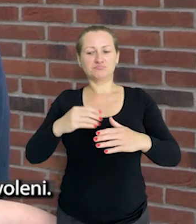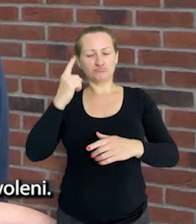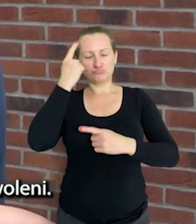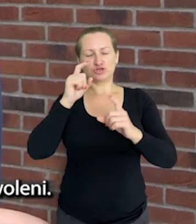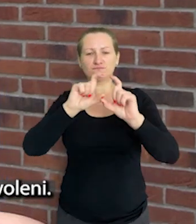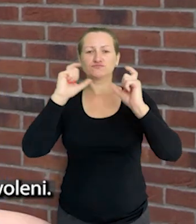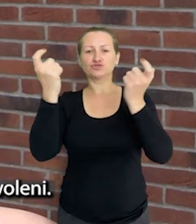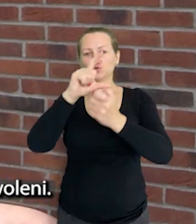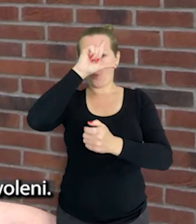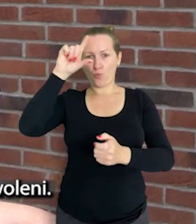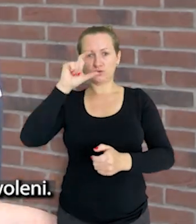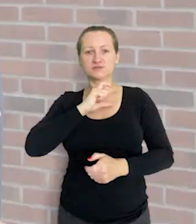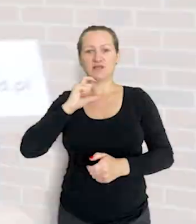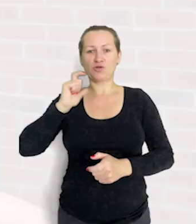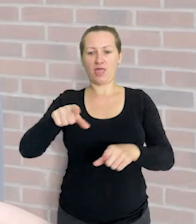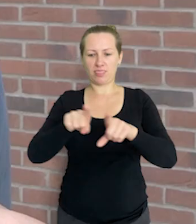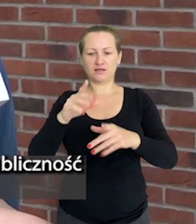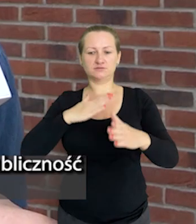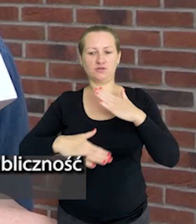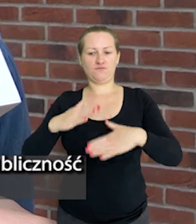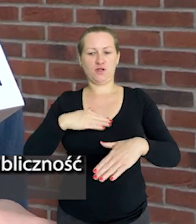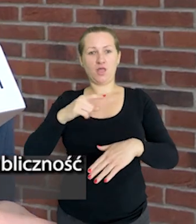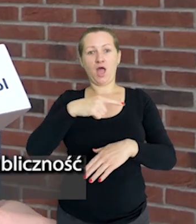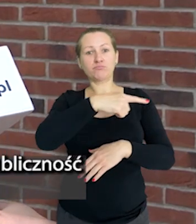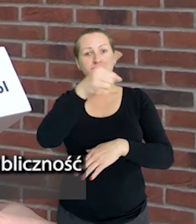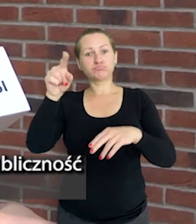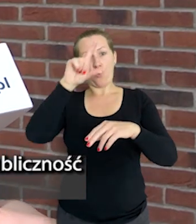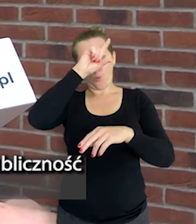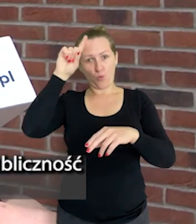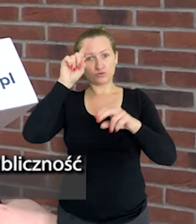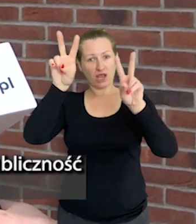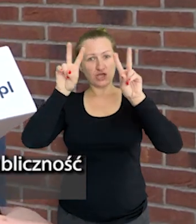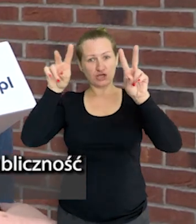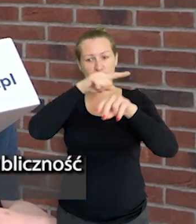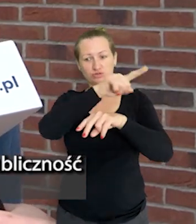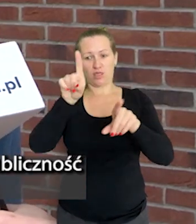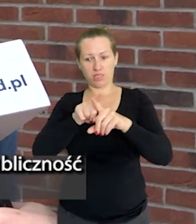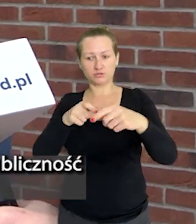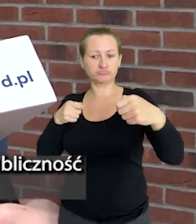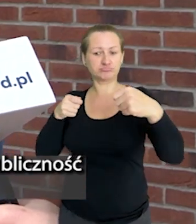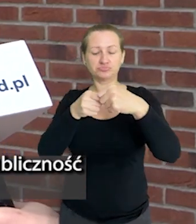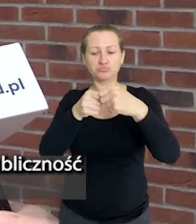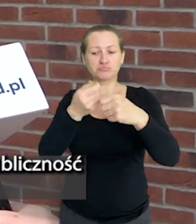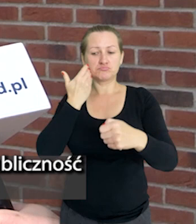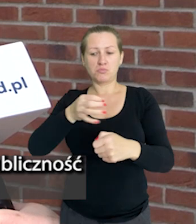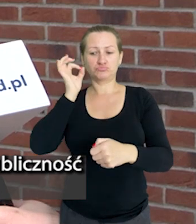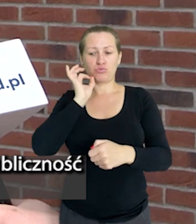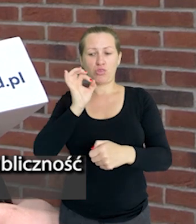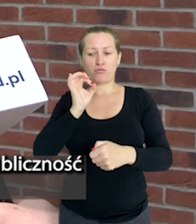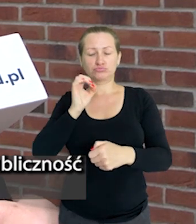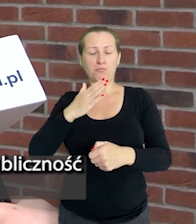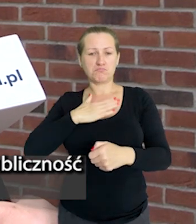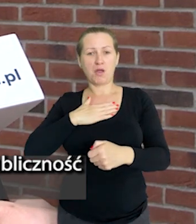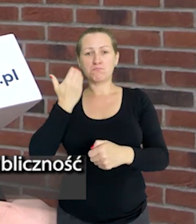wszyscy w Starogardzie też są z tego zadowoleni. Z kibicami współpracuje się bardzo dobrze. Ja myślę, że mamy najlepszą publiczność na pewno w